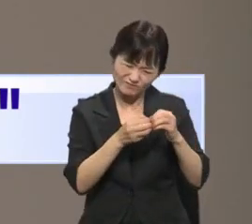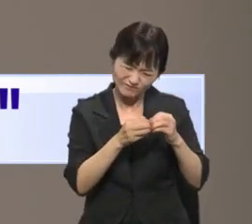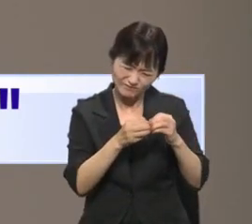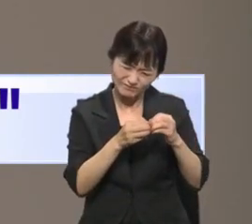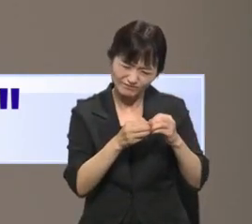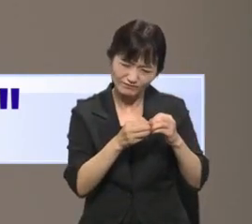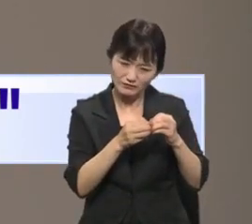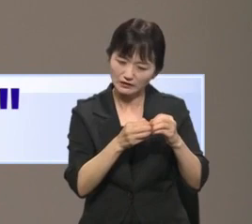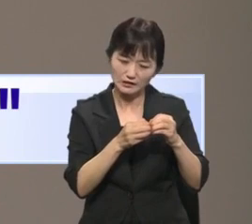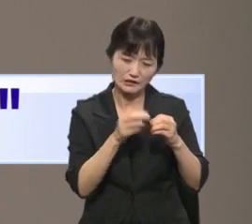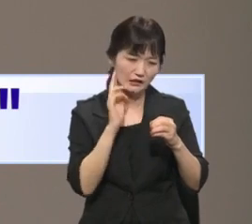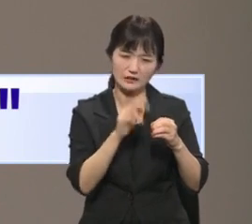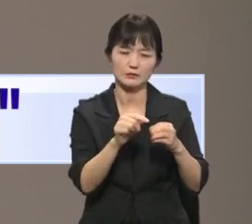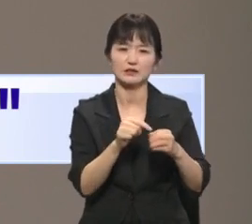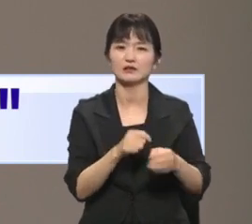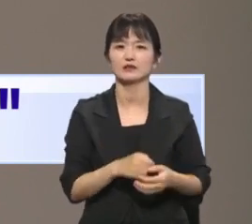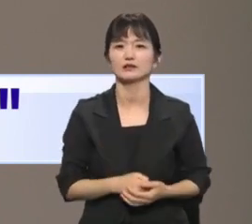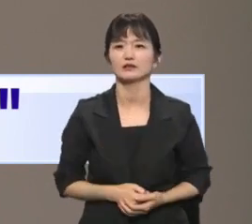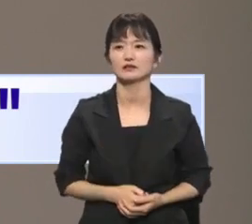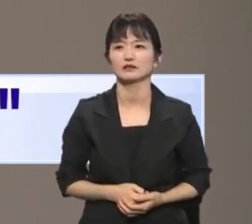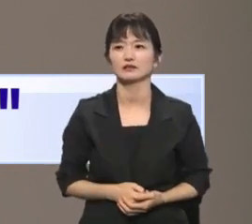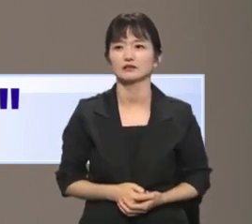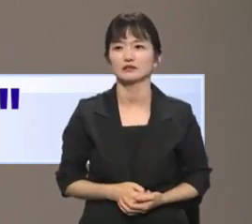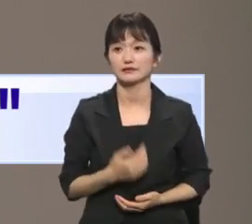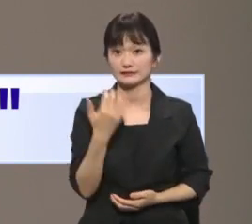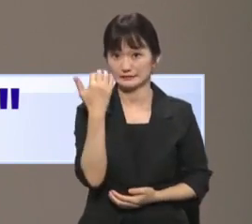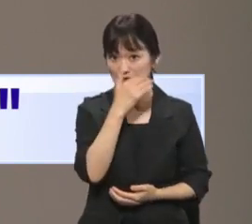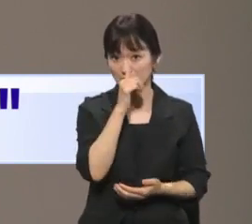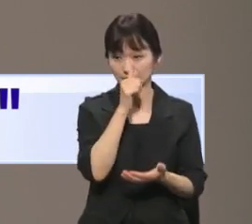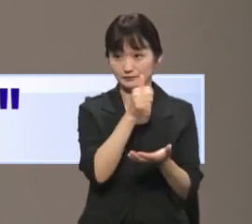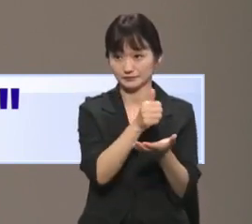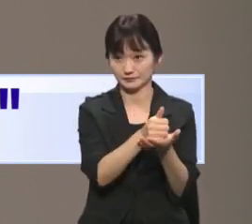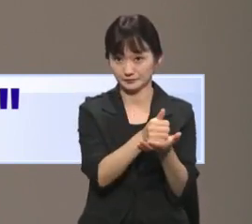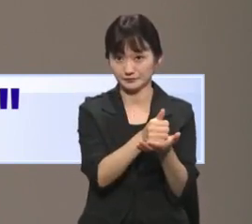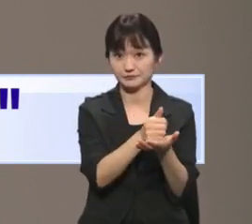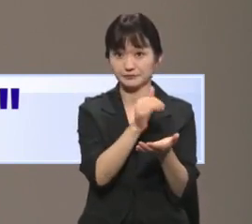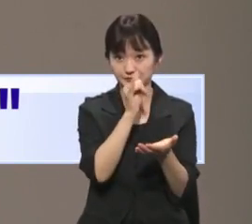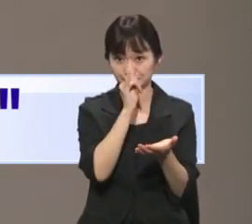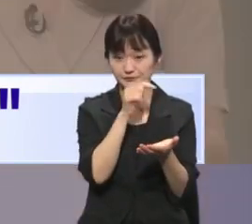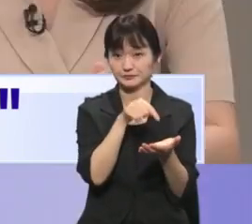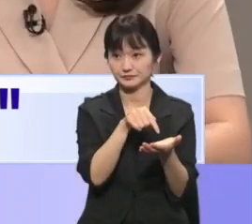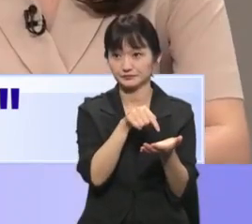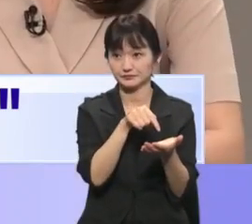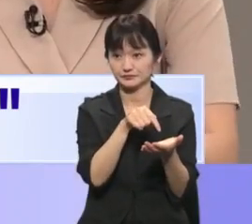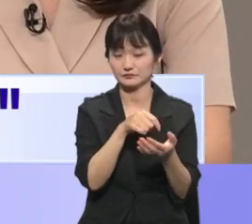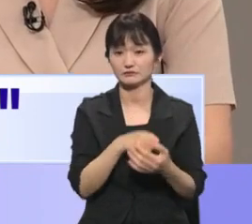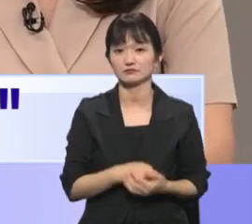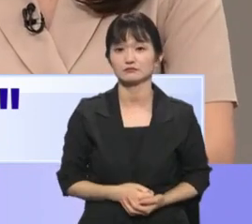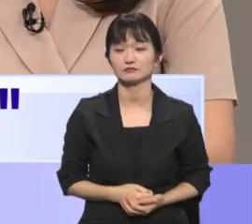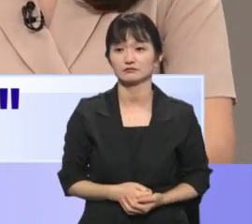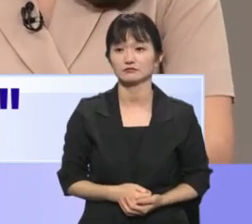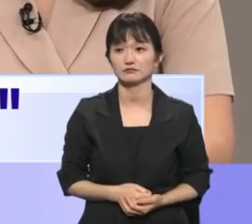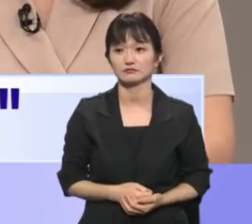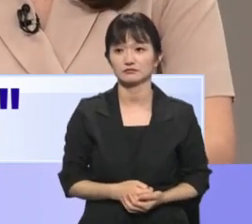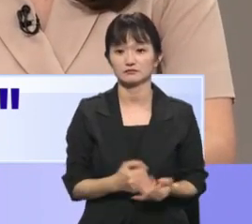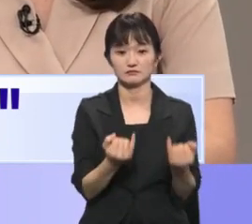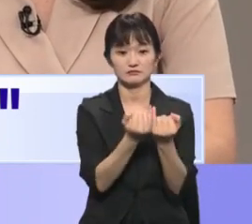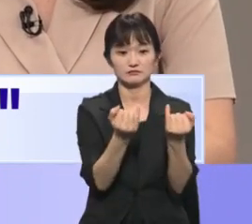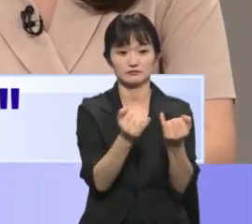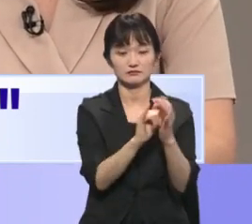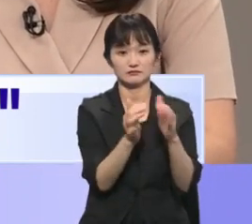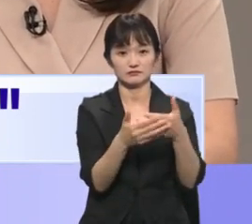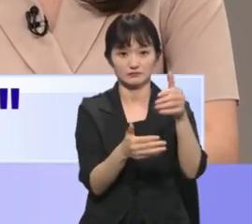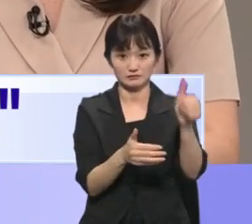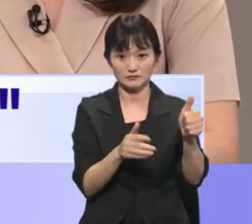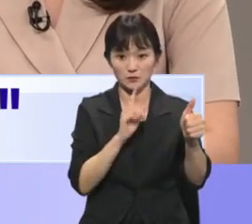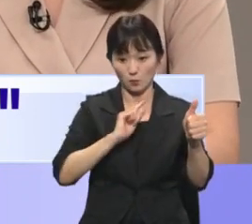그런 생각이 드는데요 일단 성범죄 문제가 있지 않았습니까 근데 그것에 대해서 여가부장관이 경미한 사안으로 보고를